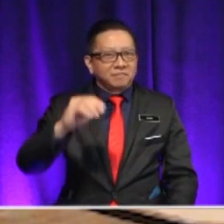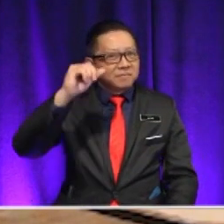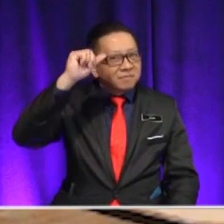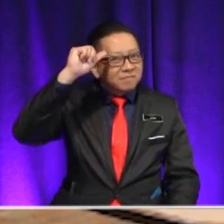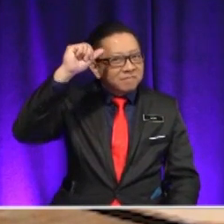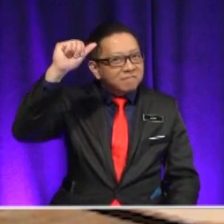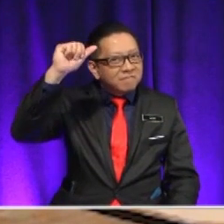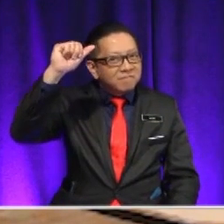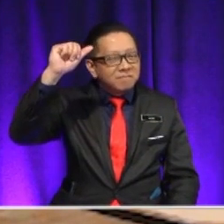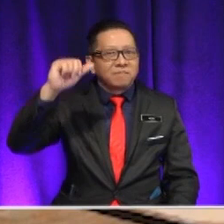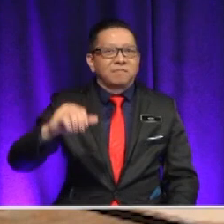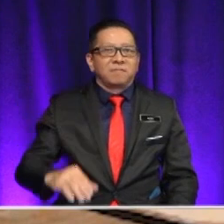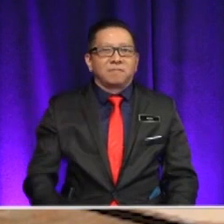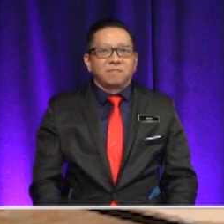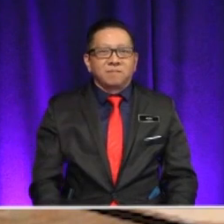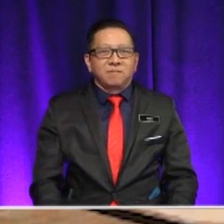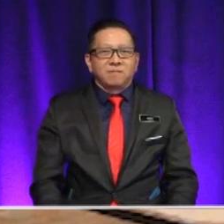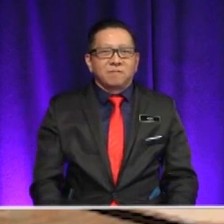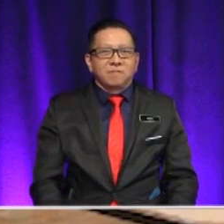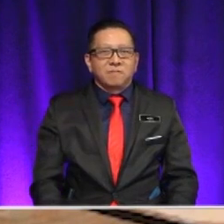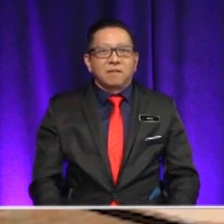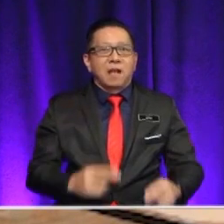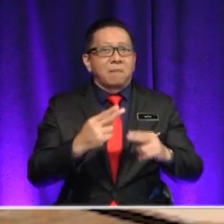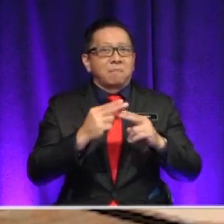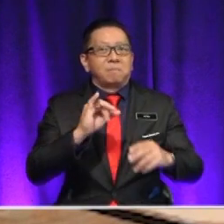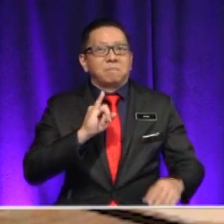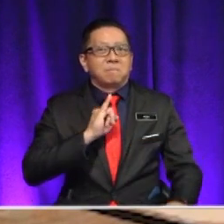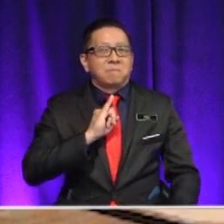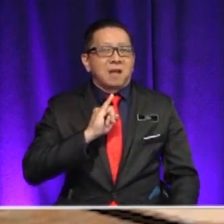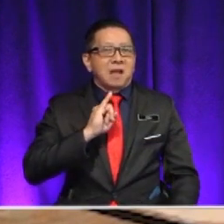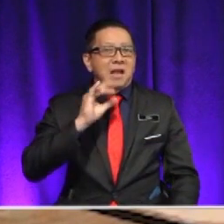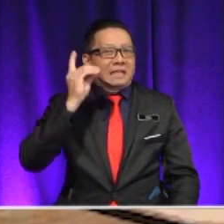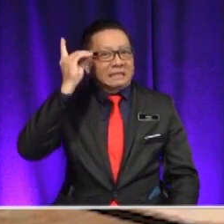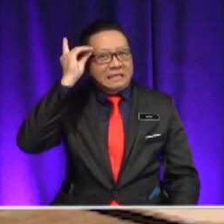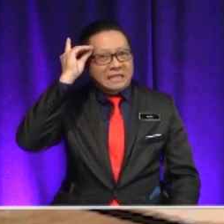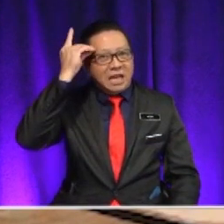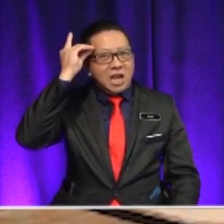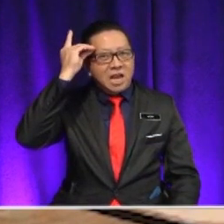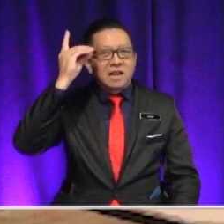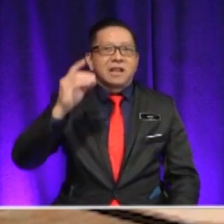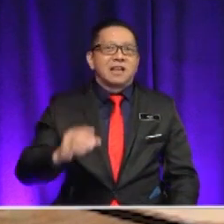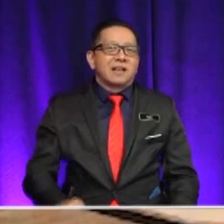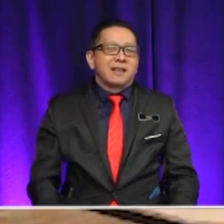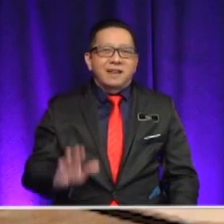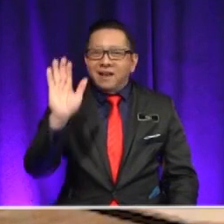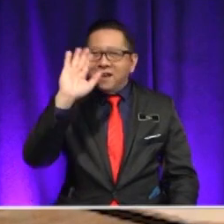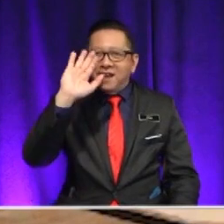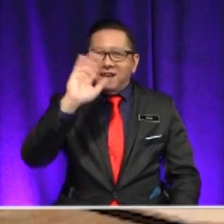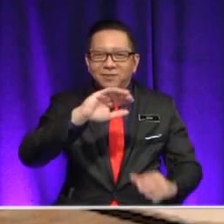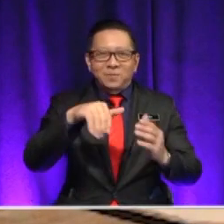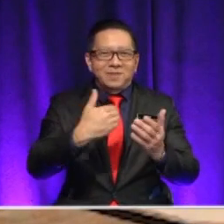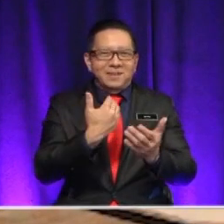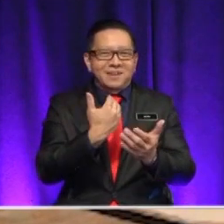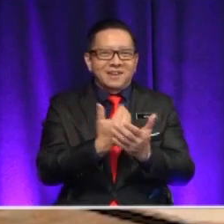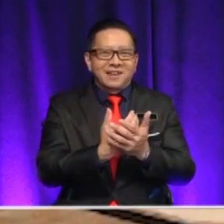Assalamualaikum dan selamat sejahtera. Nama saya Muhammad Danish bin Amir Faisal. Boleh panggil saya Danish. Okey. Hai semuanya. Baiklah.